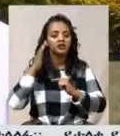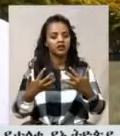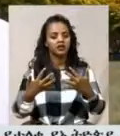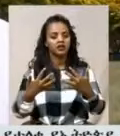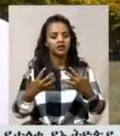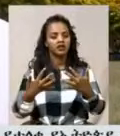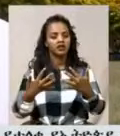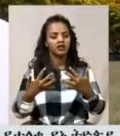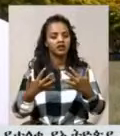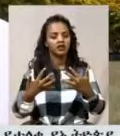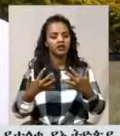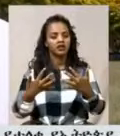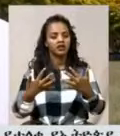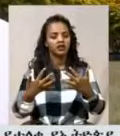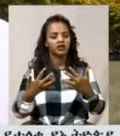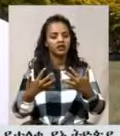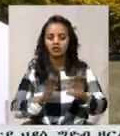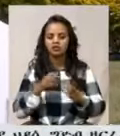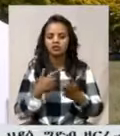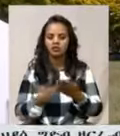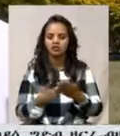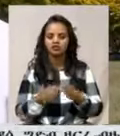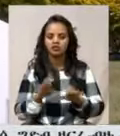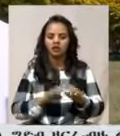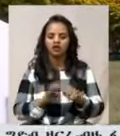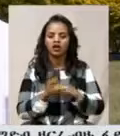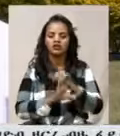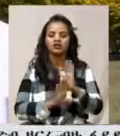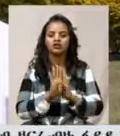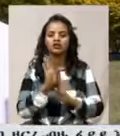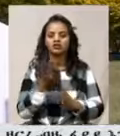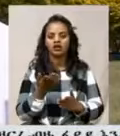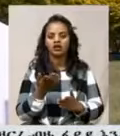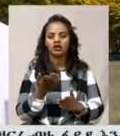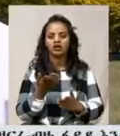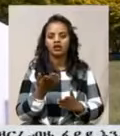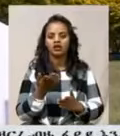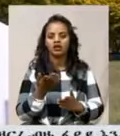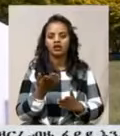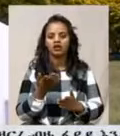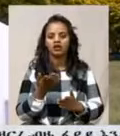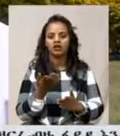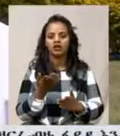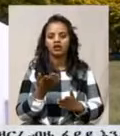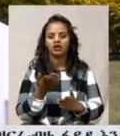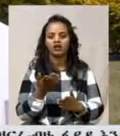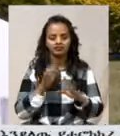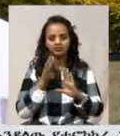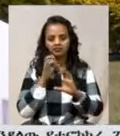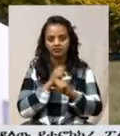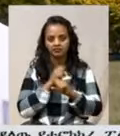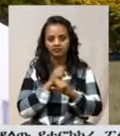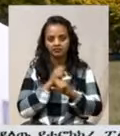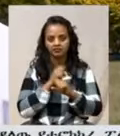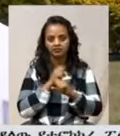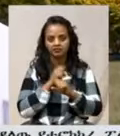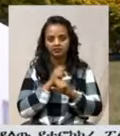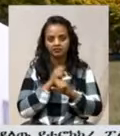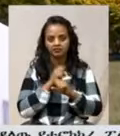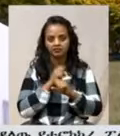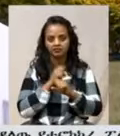እንዲተባበሩ በማሳየት ሲደረግም እንደዚህ ብታደርግ አገርን ታሳድጋለህ የሚል ነገር በማድረግ እስከሚያልቅ ድረስ አስተዋጽኦ በማድረግ ትውልድ